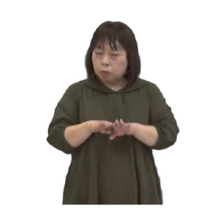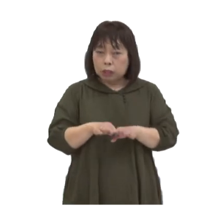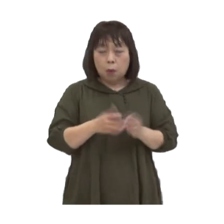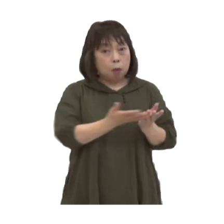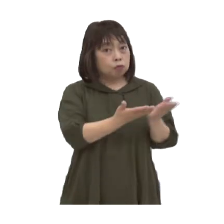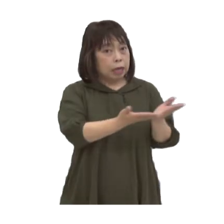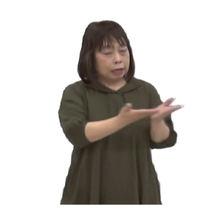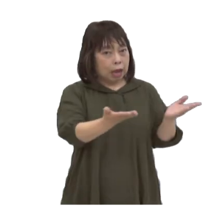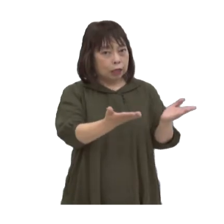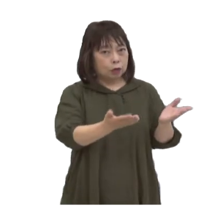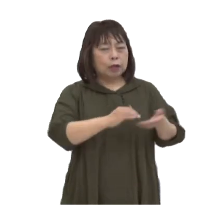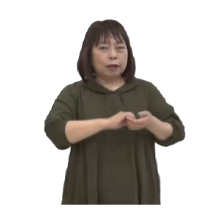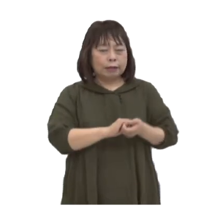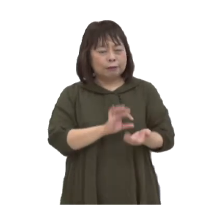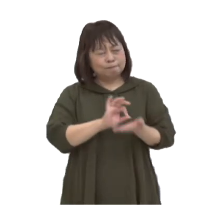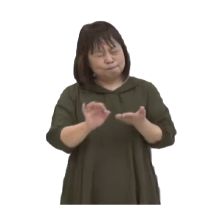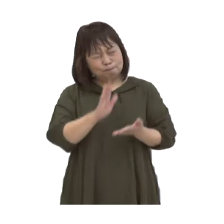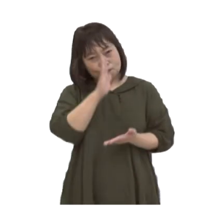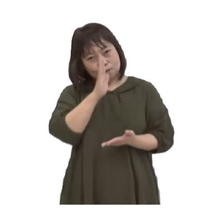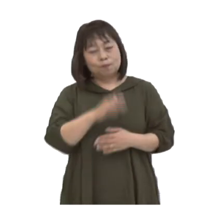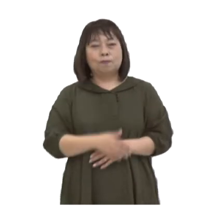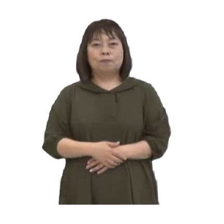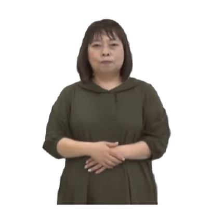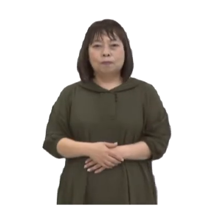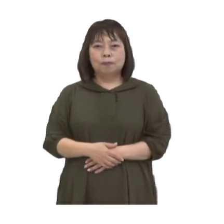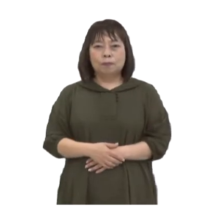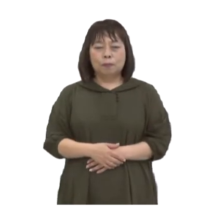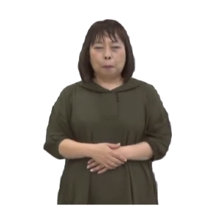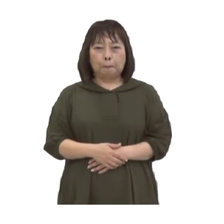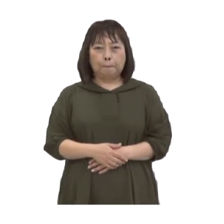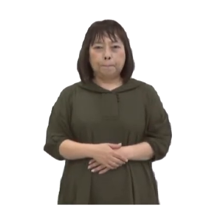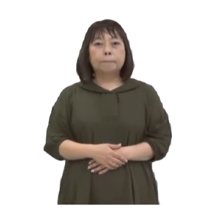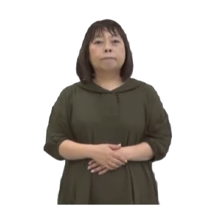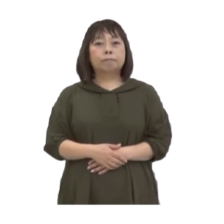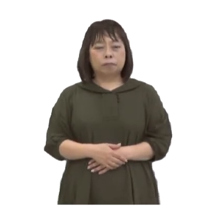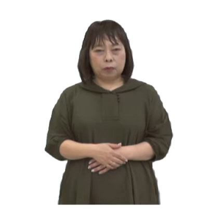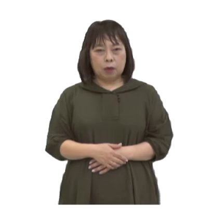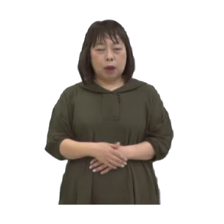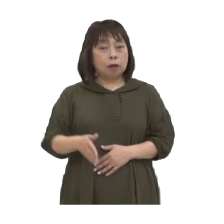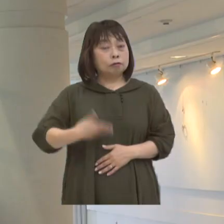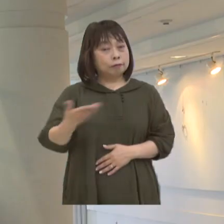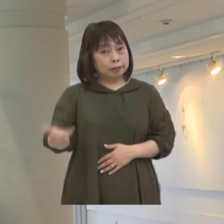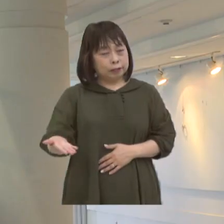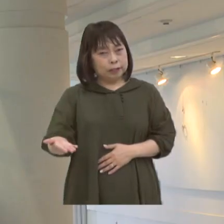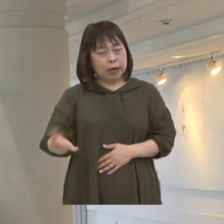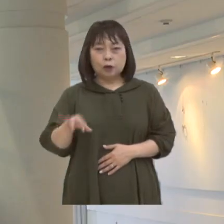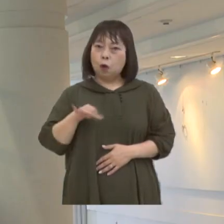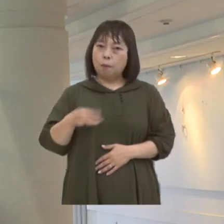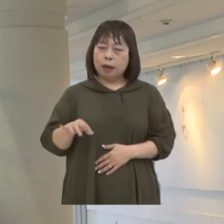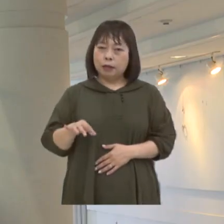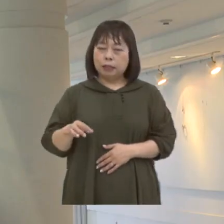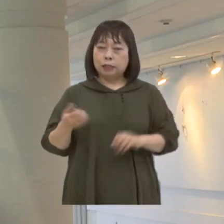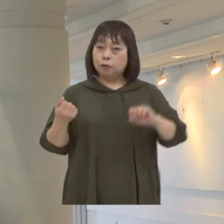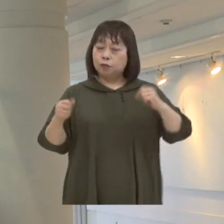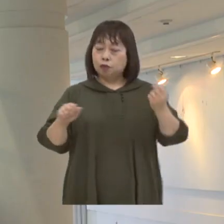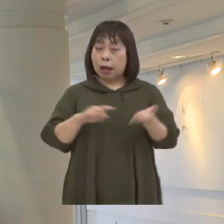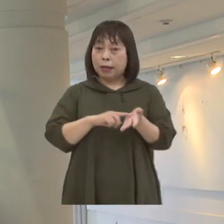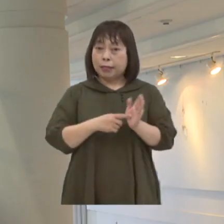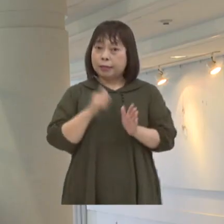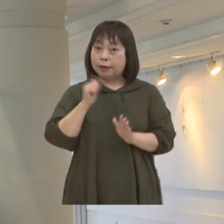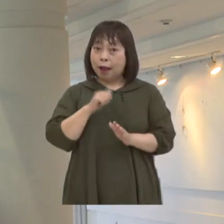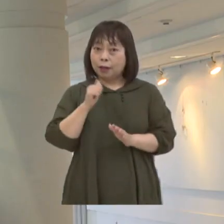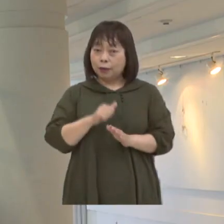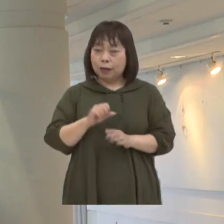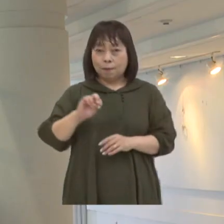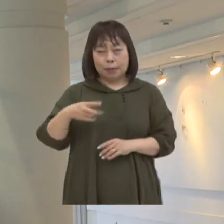ガイドでぜひお買い求めください。それでは次回のヴェルディプレイガイドで